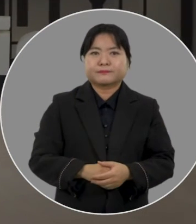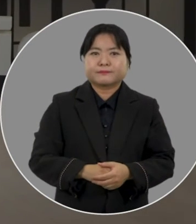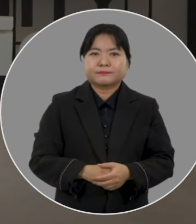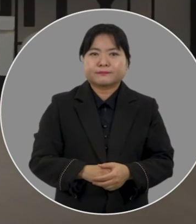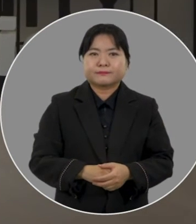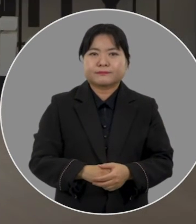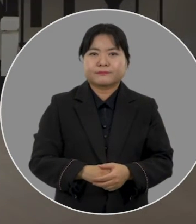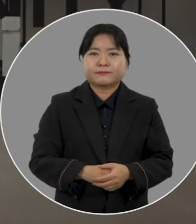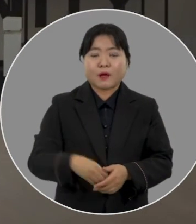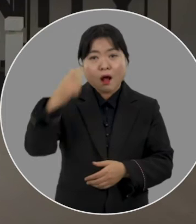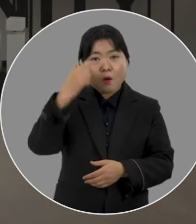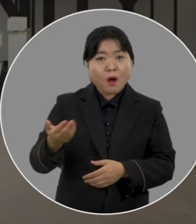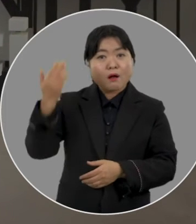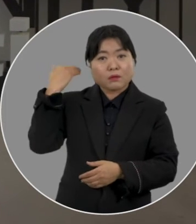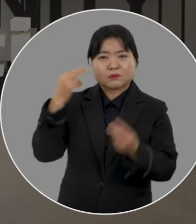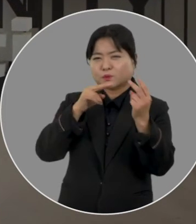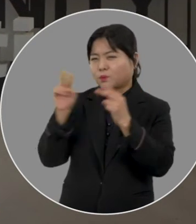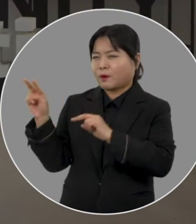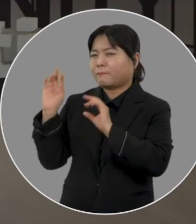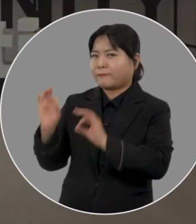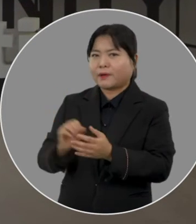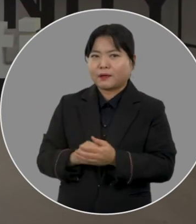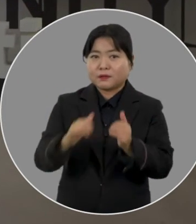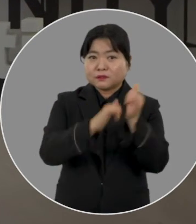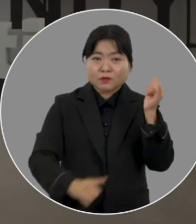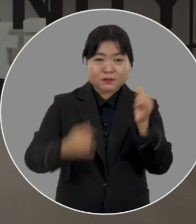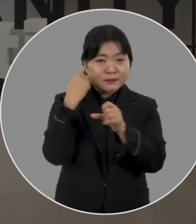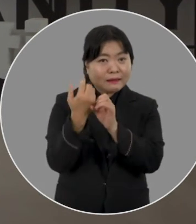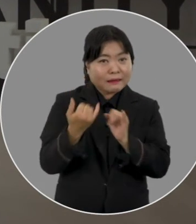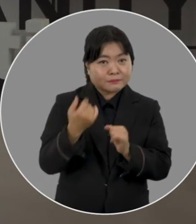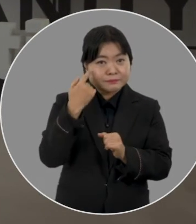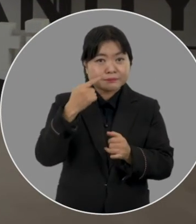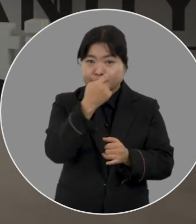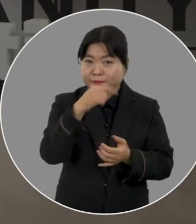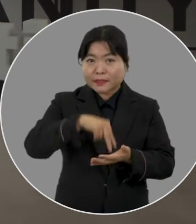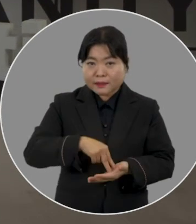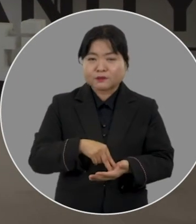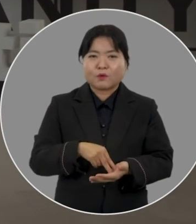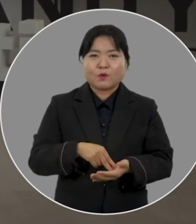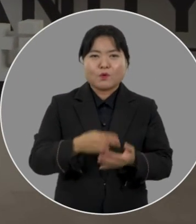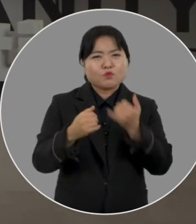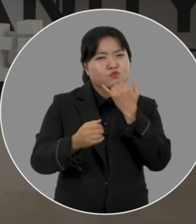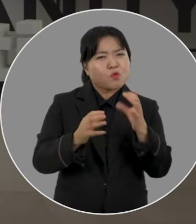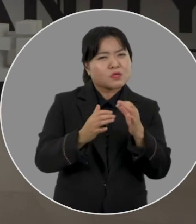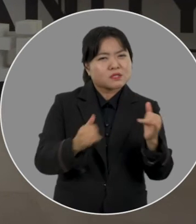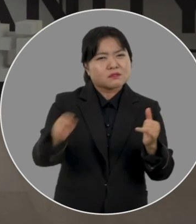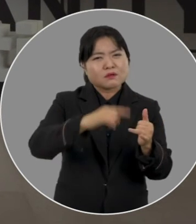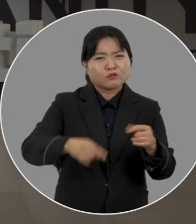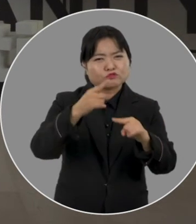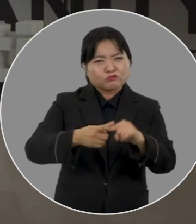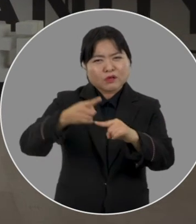지금 이제 과거를 돌아봐요. 역사가의 시각에서 왜 독일인들은 그 중간중간 브레이크를